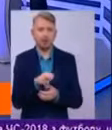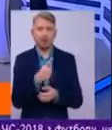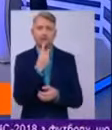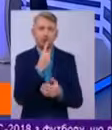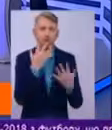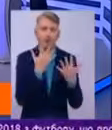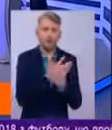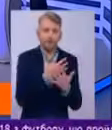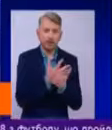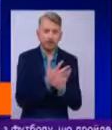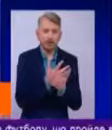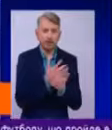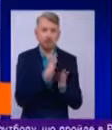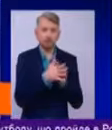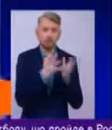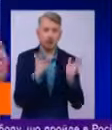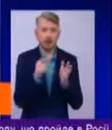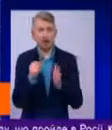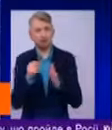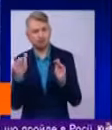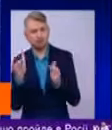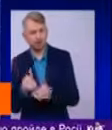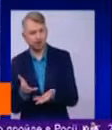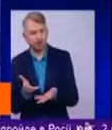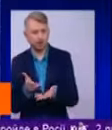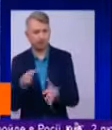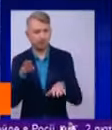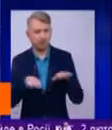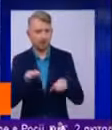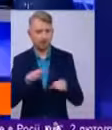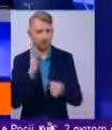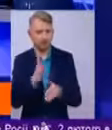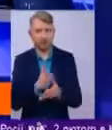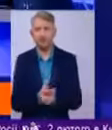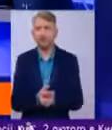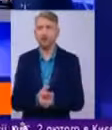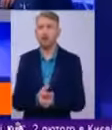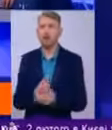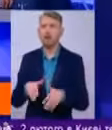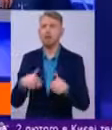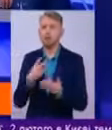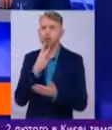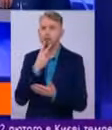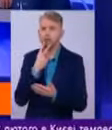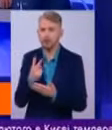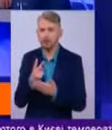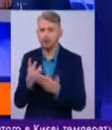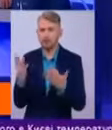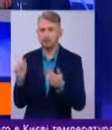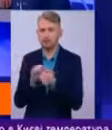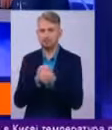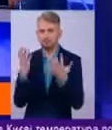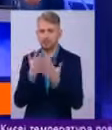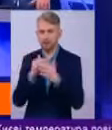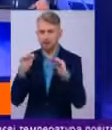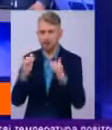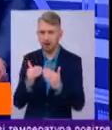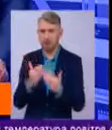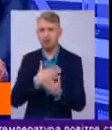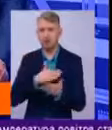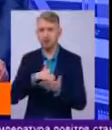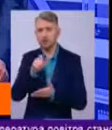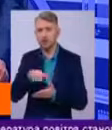компенсуються здобутками іншого. Це баланс історії. Панове, пропоную подивитися матеріал. Власне, наші